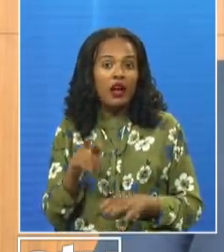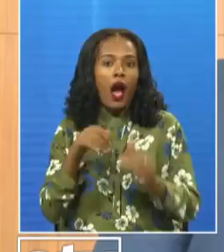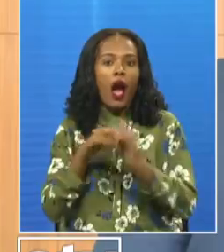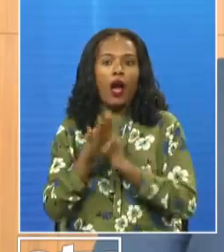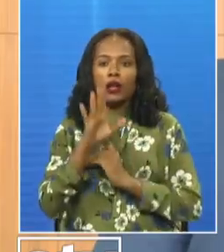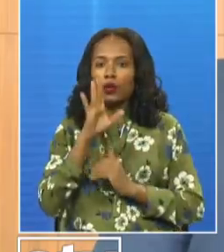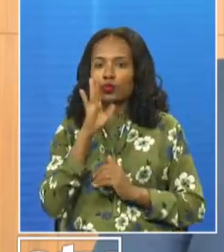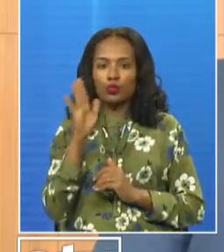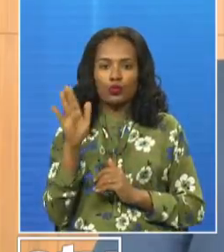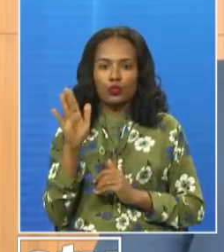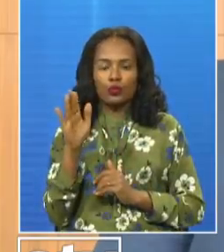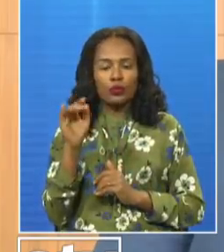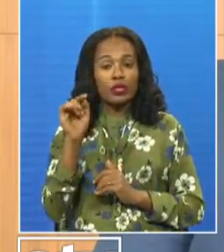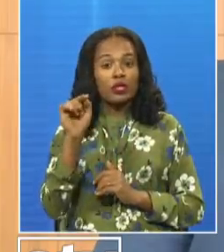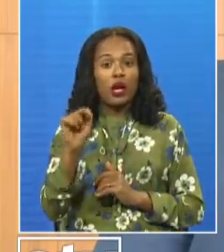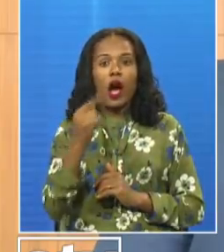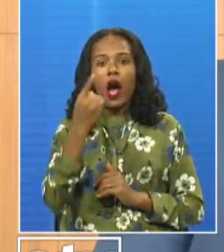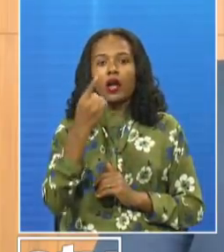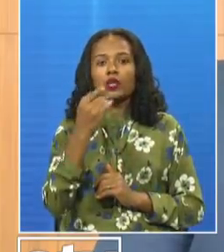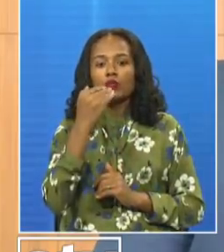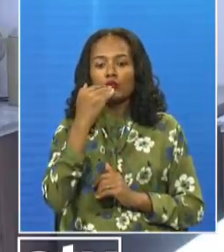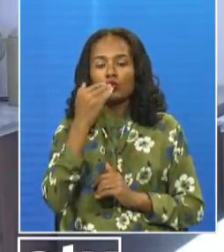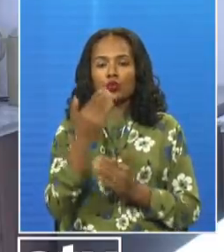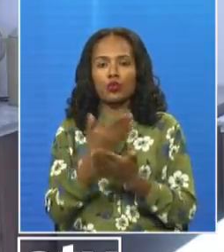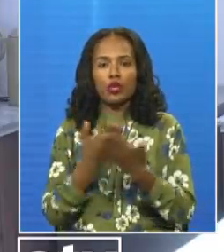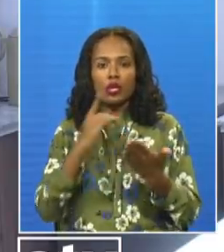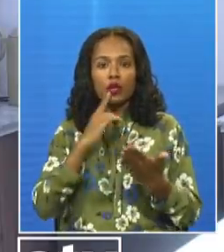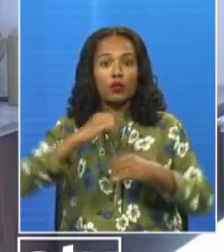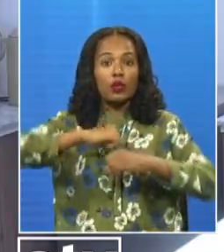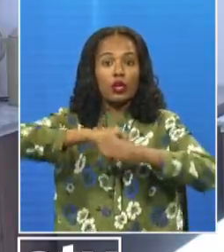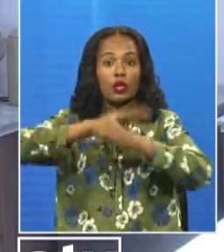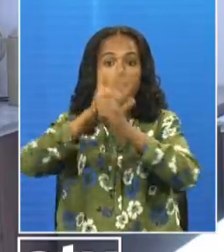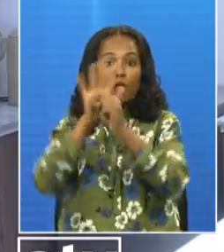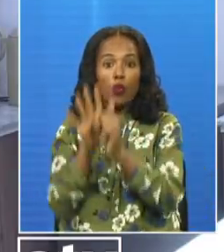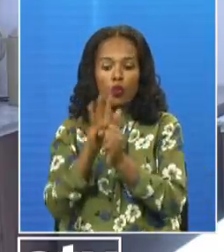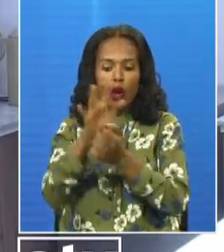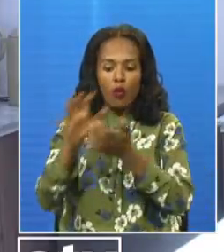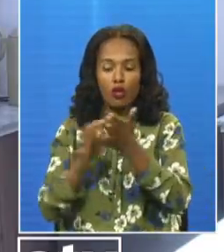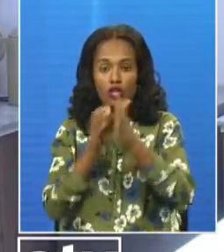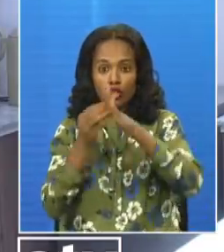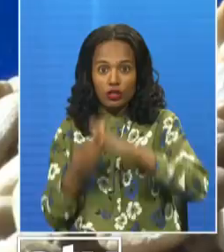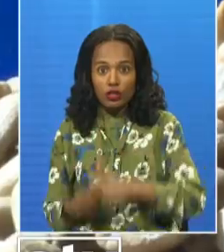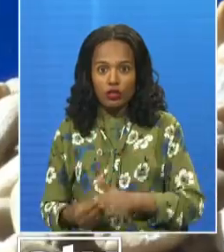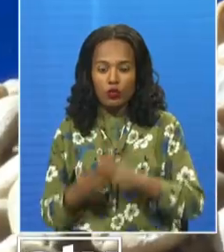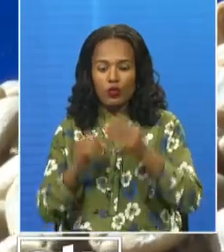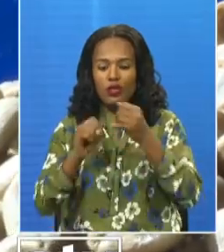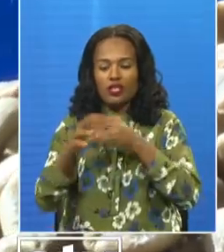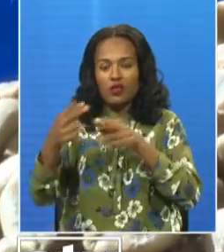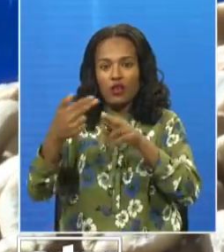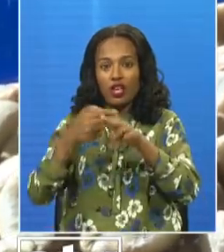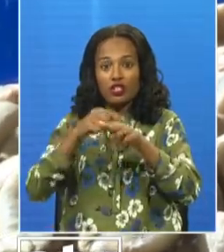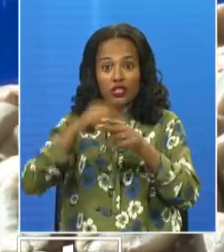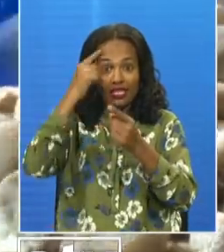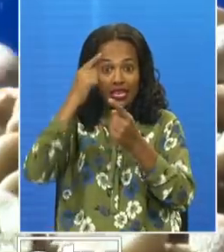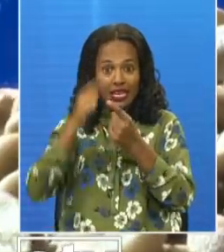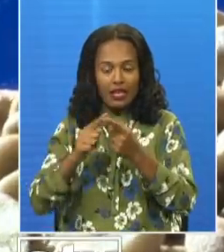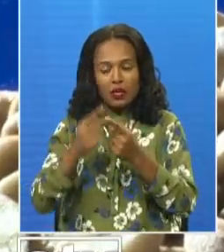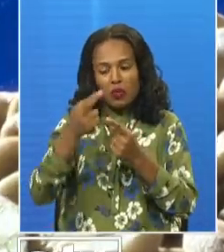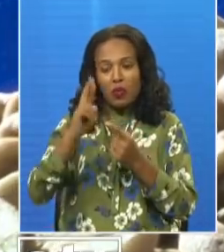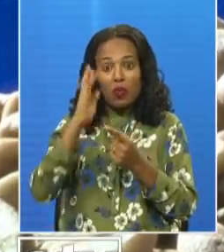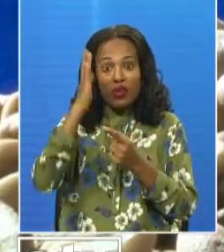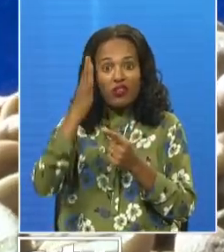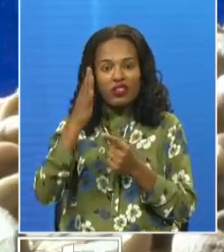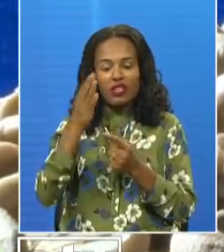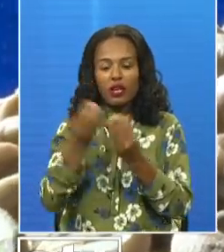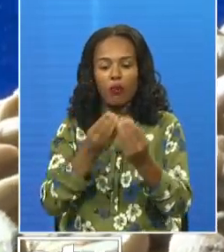አልገቡም። ያ አንድ ጥሩ ጎን ነው። የኮሮና ቫይረስ ወረርሽኝ ተጽዕኖ የዘርፉን ያጥር ጊዜ እቅድ ሳይሆን ወደፊት